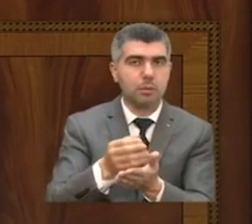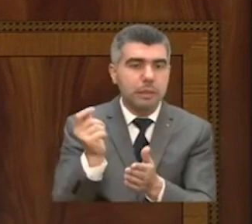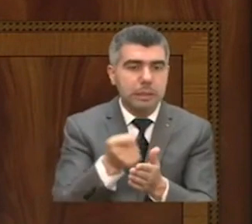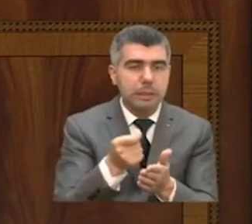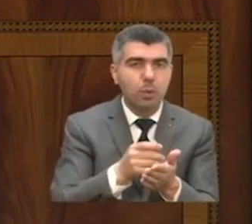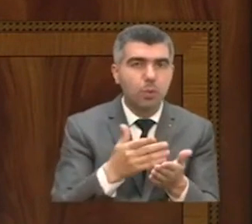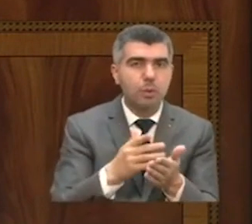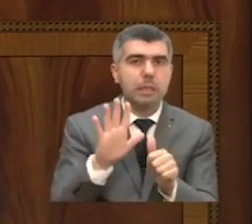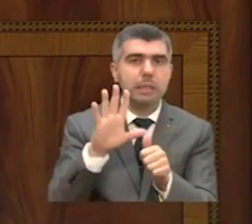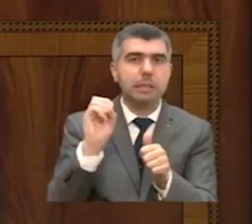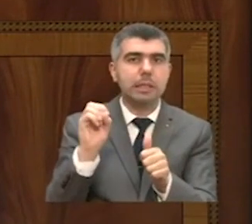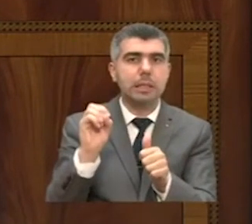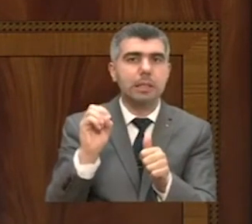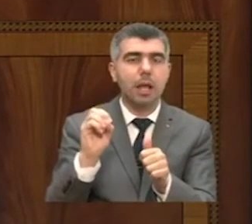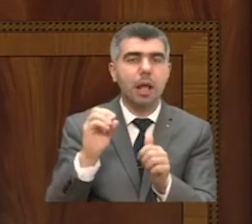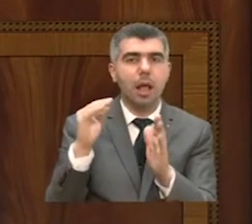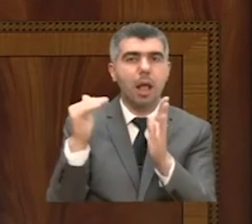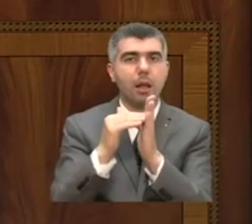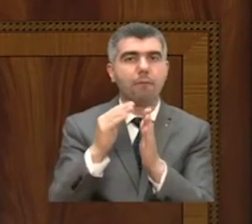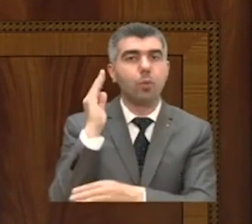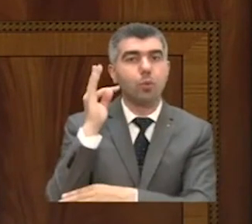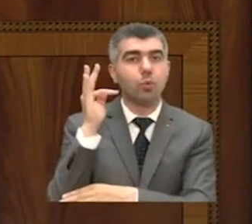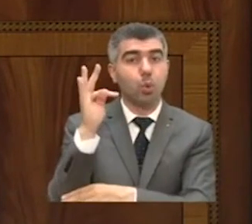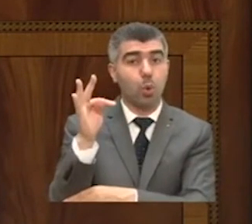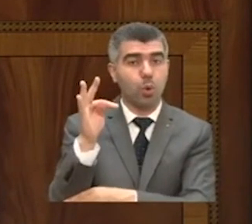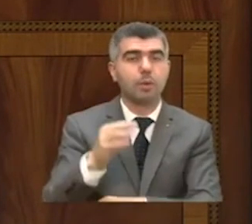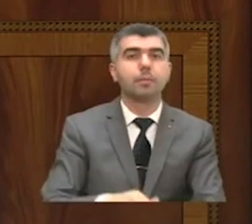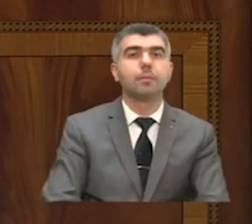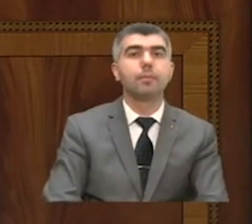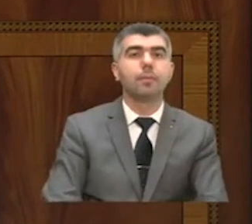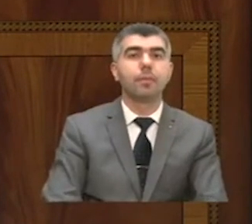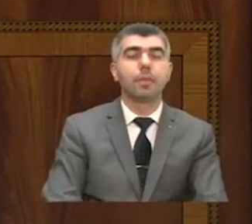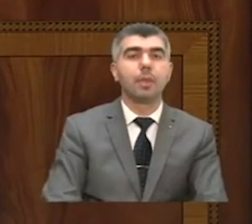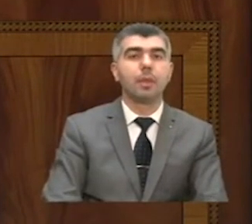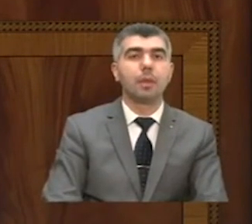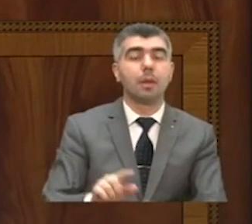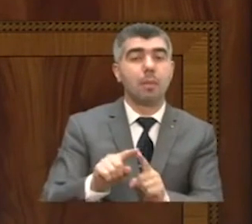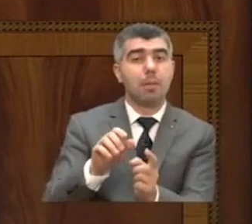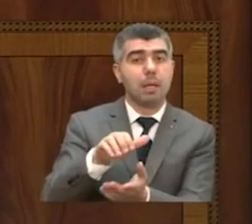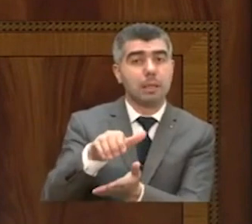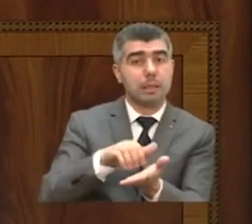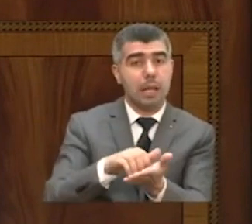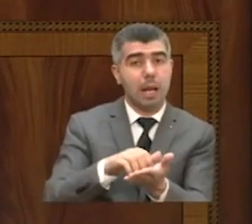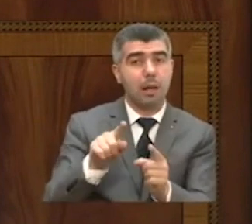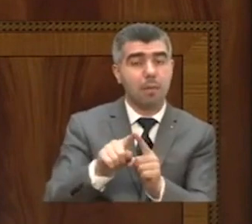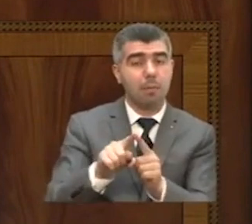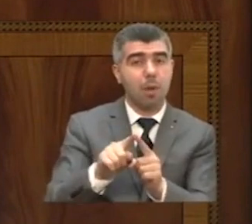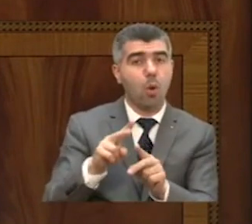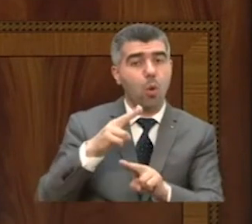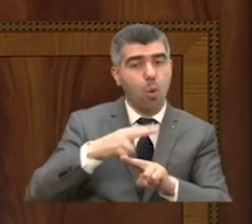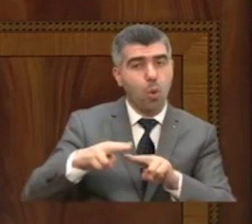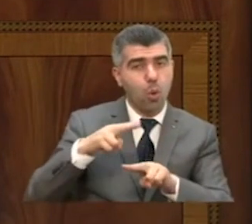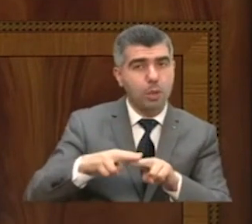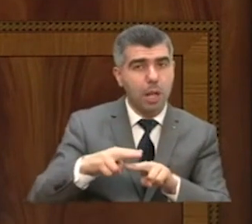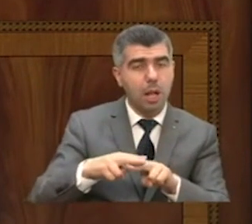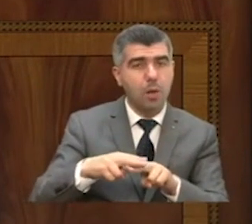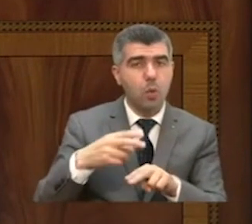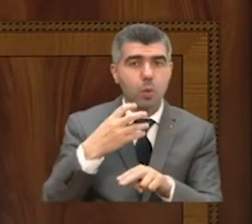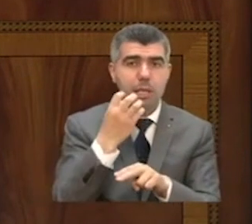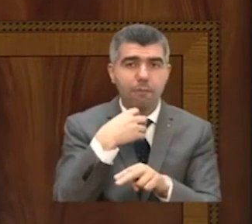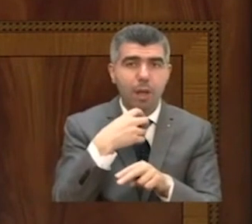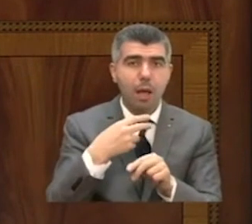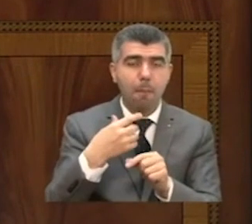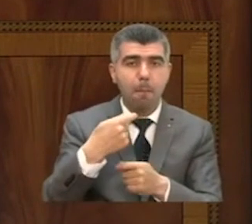الله 60,000 طن. فيما يخص الزراعات ديال الخضر والفواكه فخلال